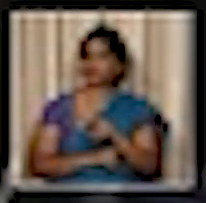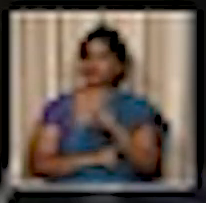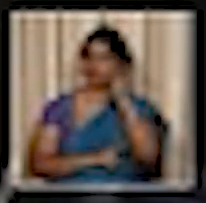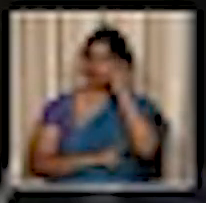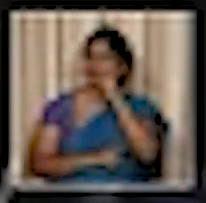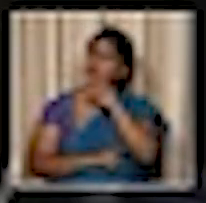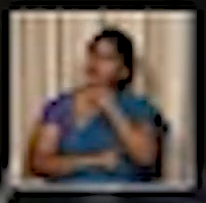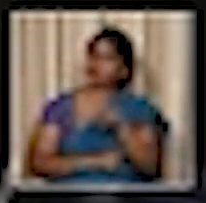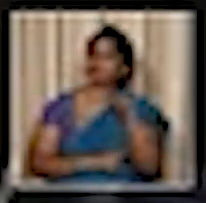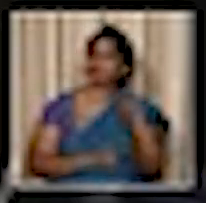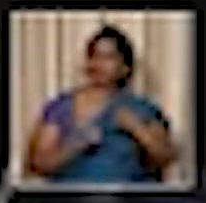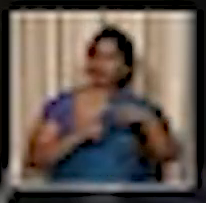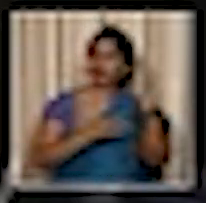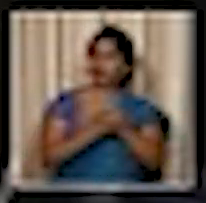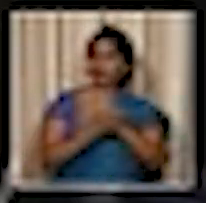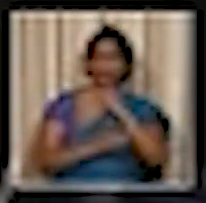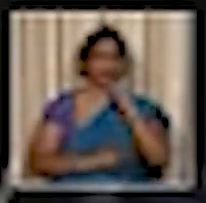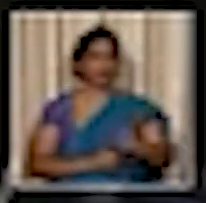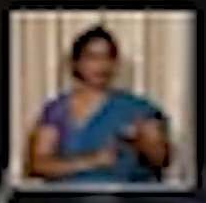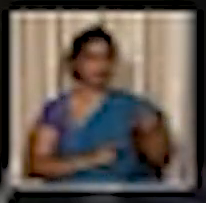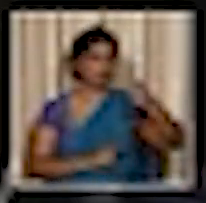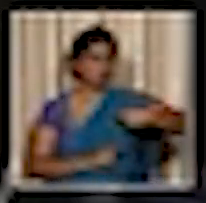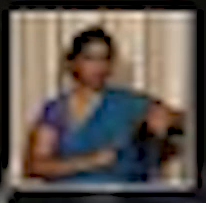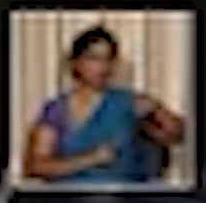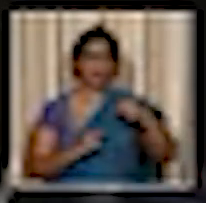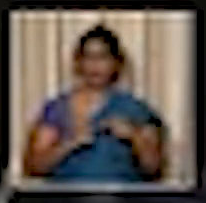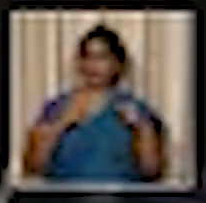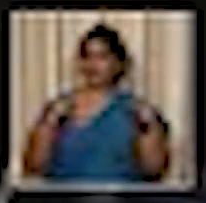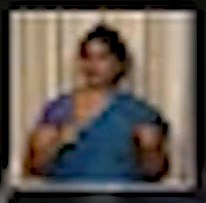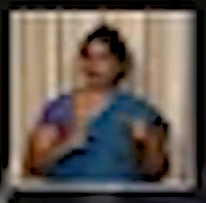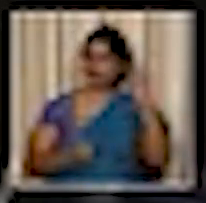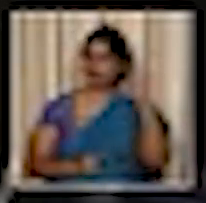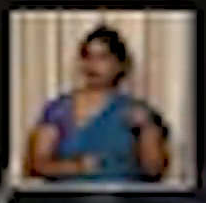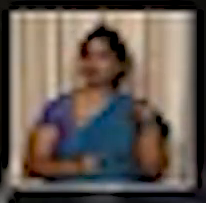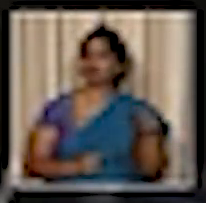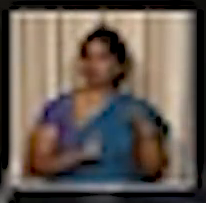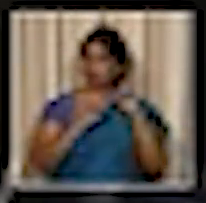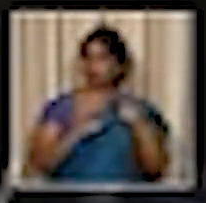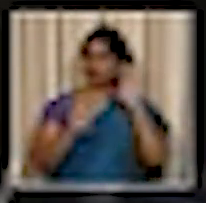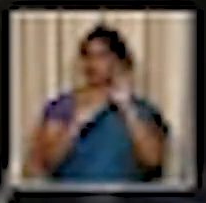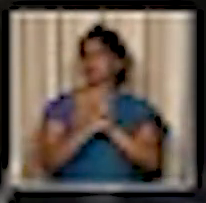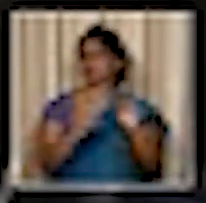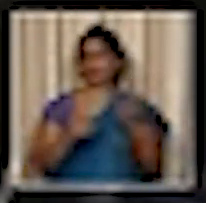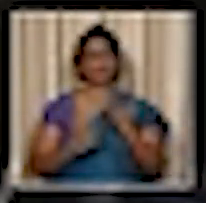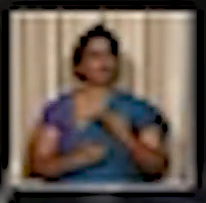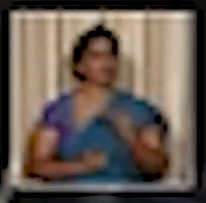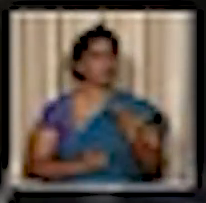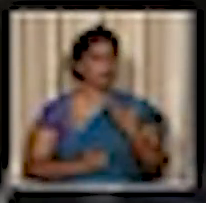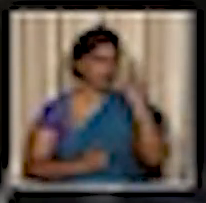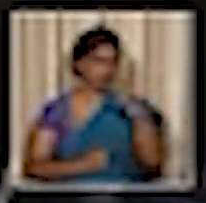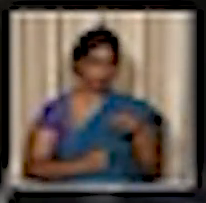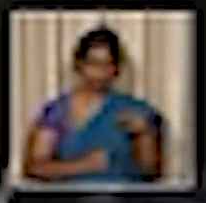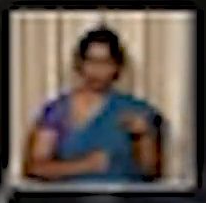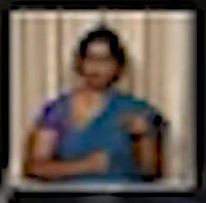යෝජනා කරාට අනිකු සියලුම විනිසුරුවරුන් ඊට විරුද්ධ වීම නිසා ඔවුන්ට එවැනි ප්‍රකාශයක් නිකුත් කිරීමට